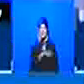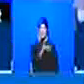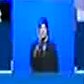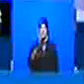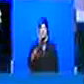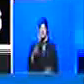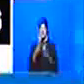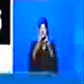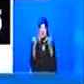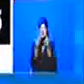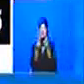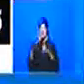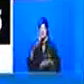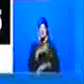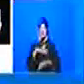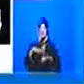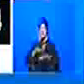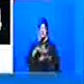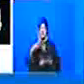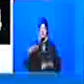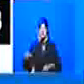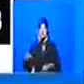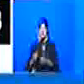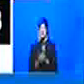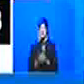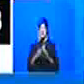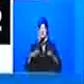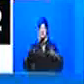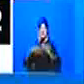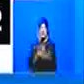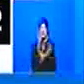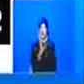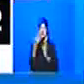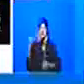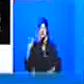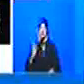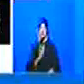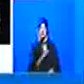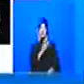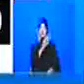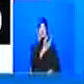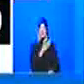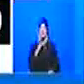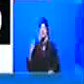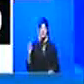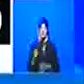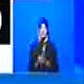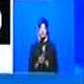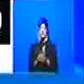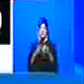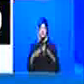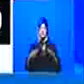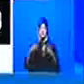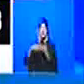seluruh warga bangsa Indonesia dan warga Jawa Timur yang saya cintai dan saya banggakan. Jawa Timur merupakan